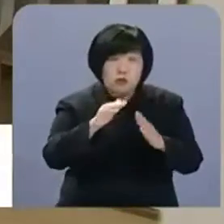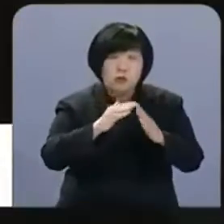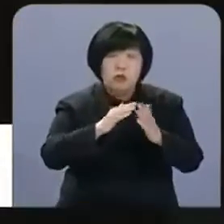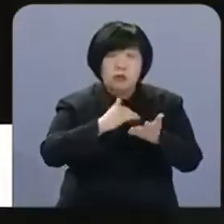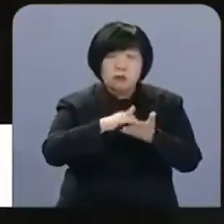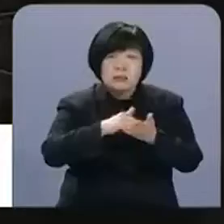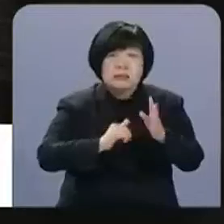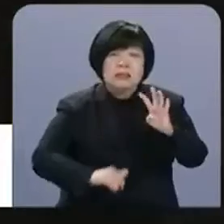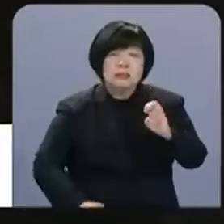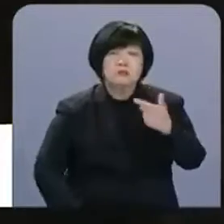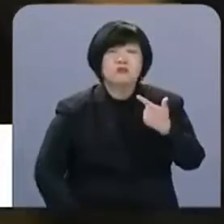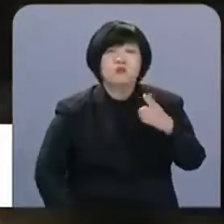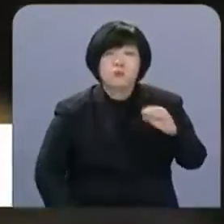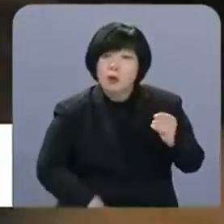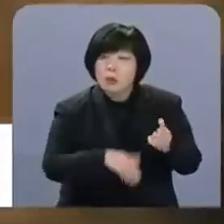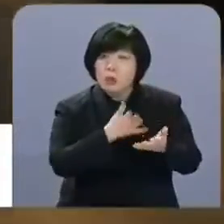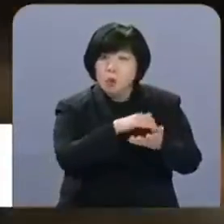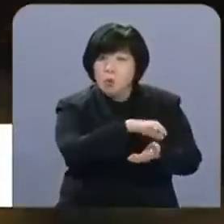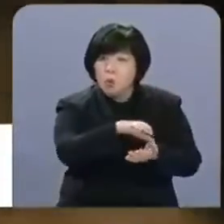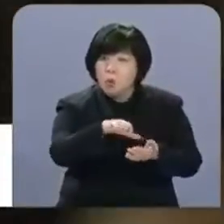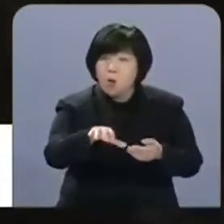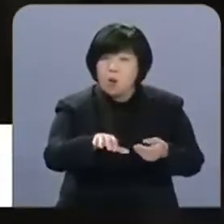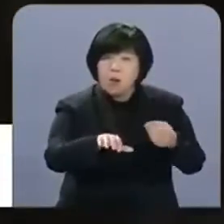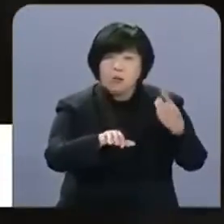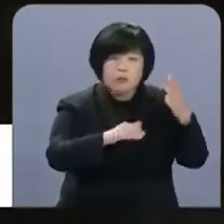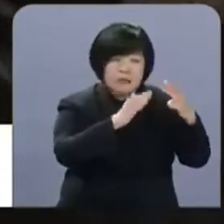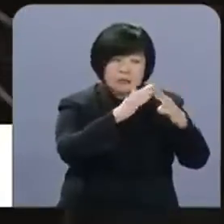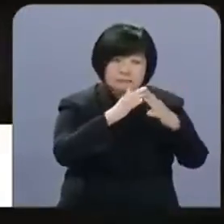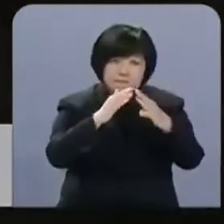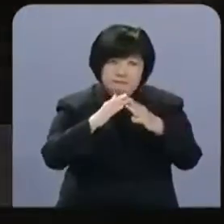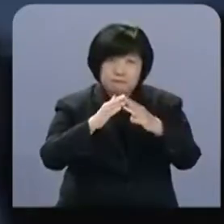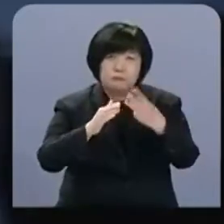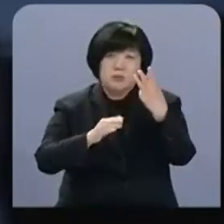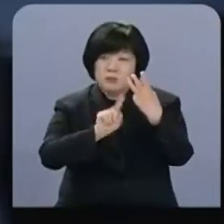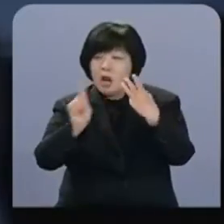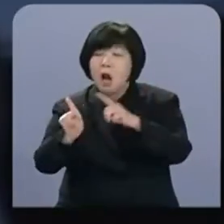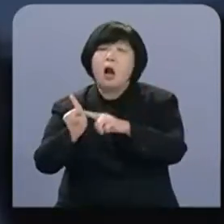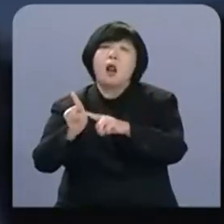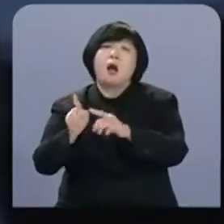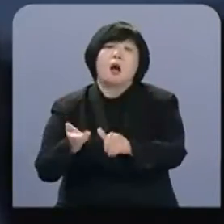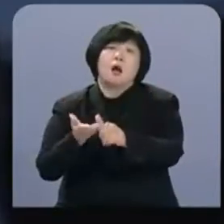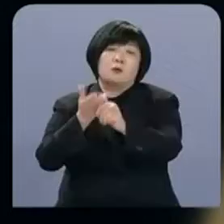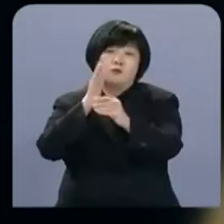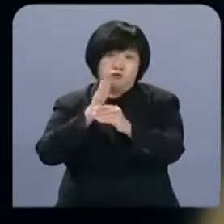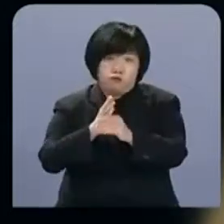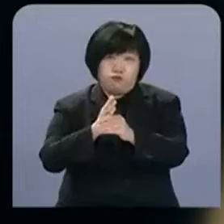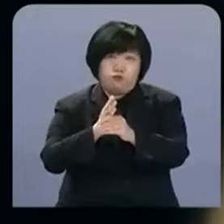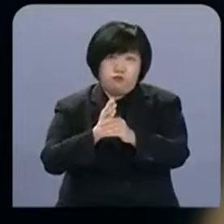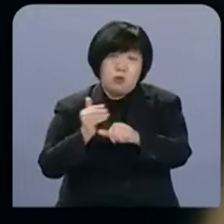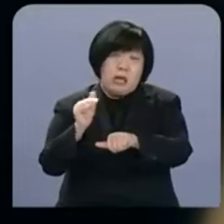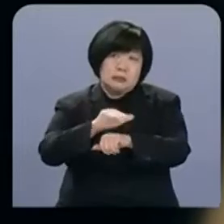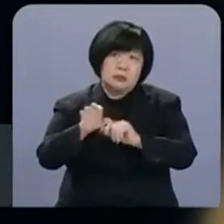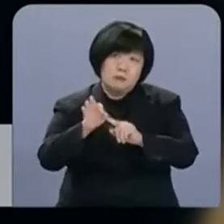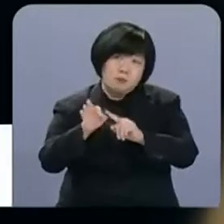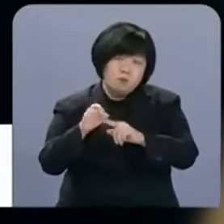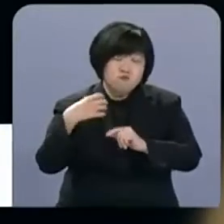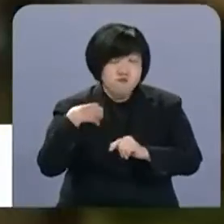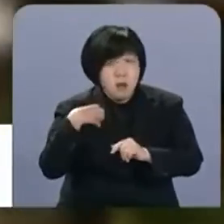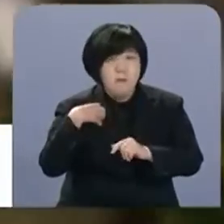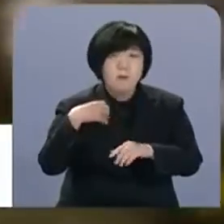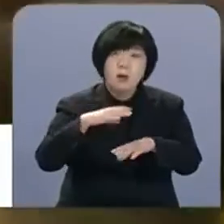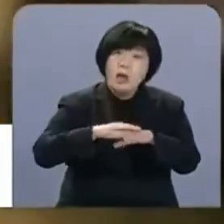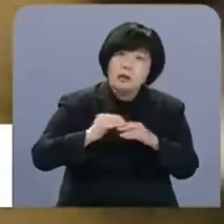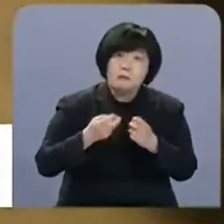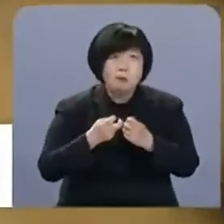46만 여세요 새 집 가운데 한 집이 동물을 키우고 있습니다 하지만 장례 비용이 부담 되거나 처리 방법을 알지 못해